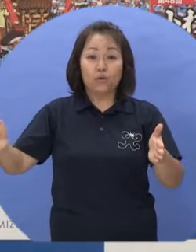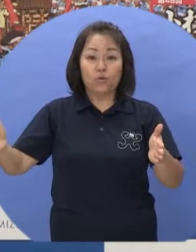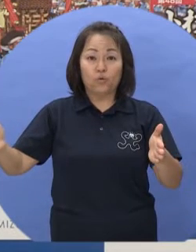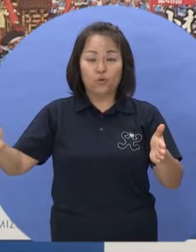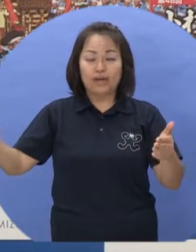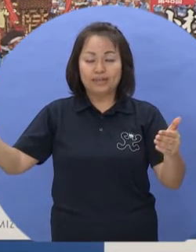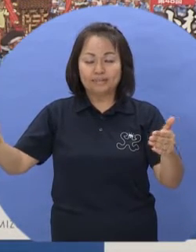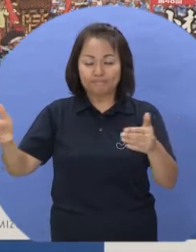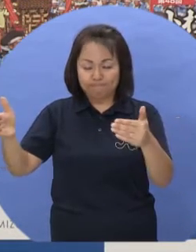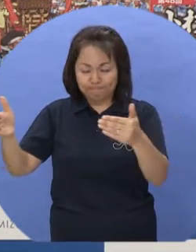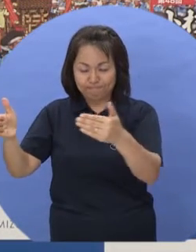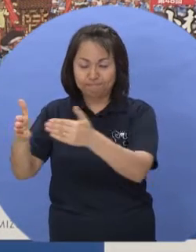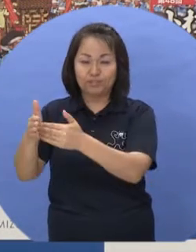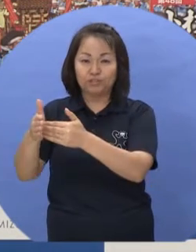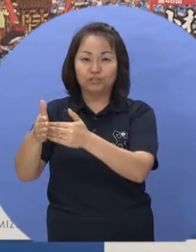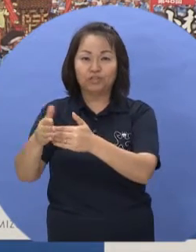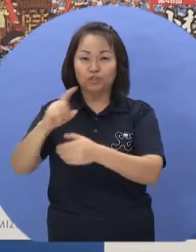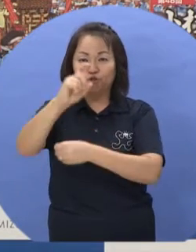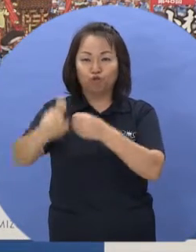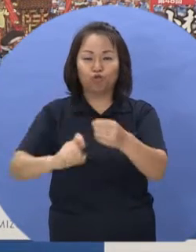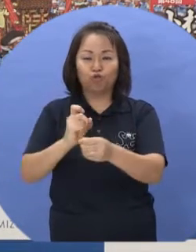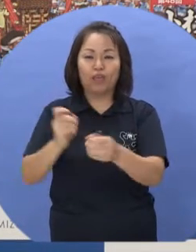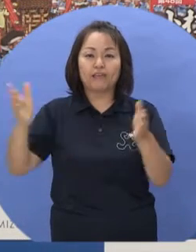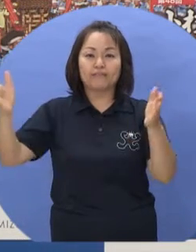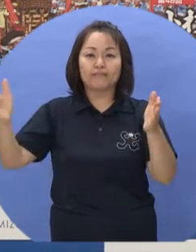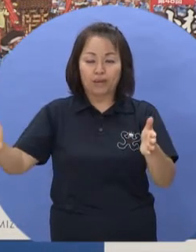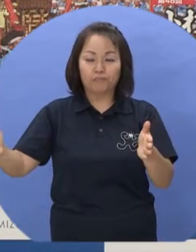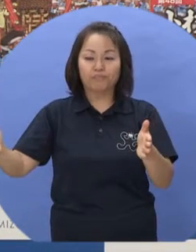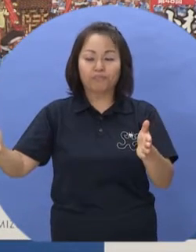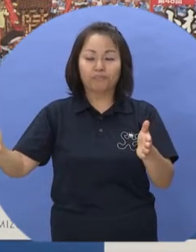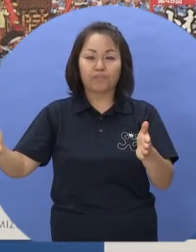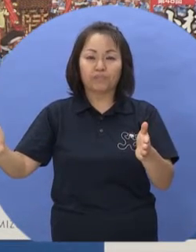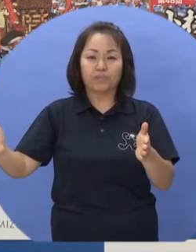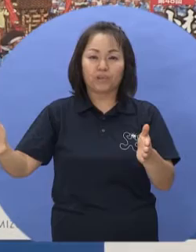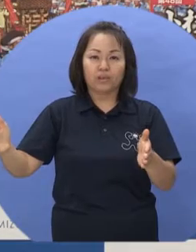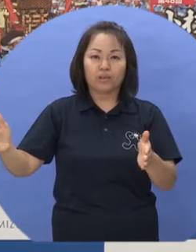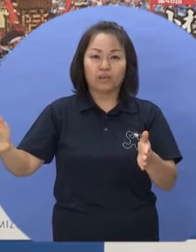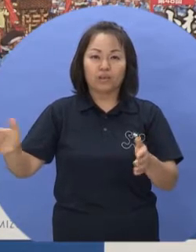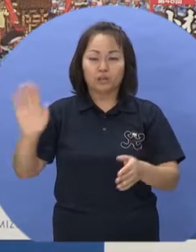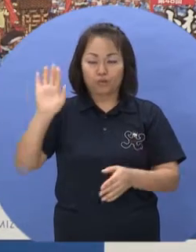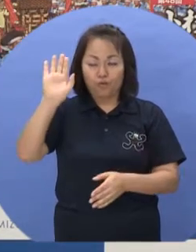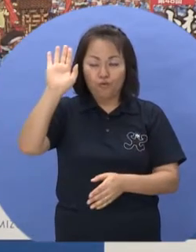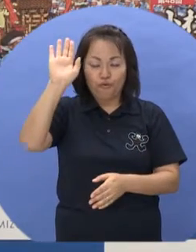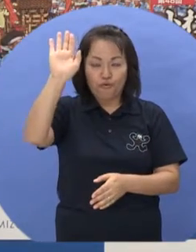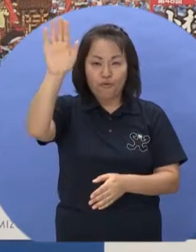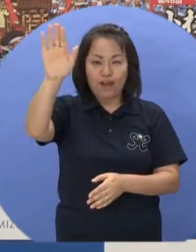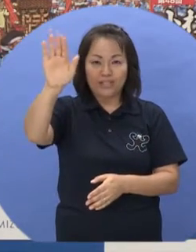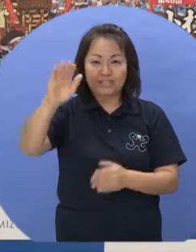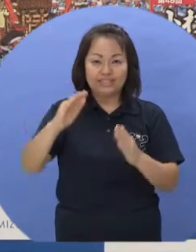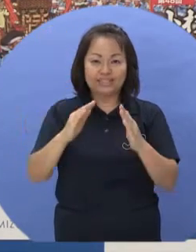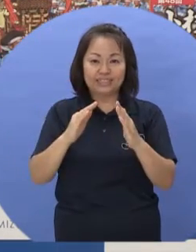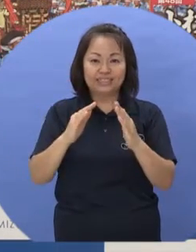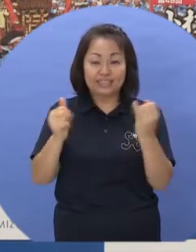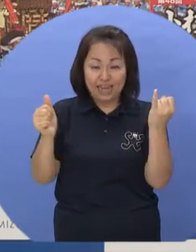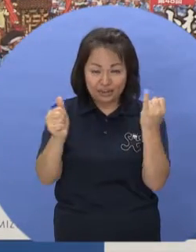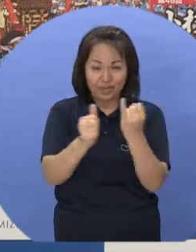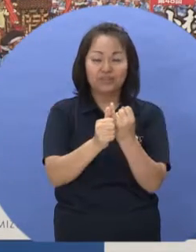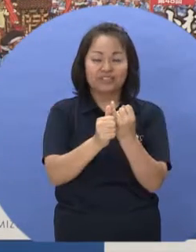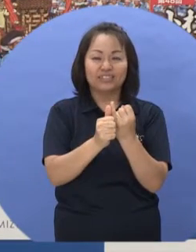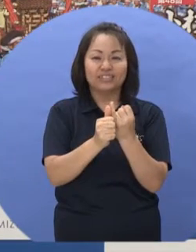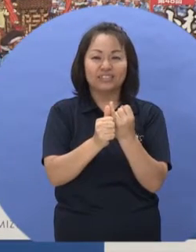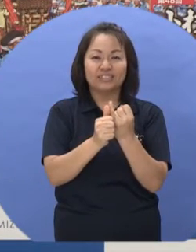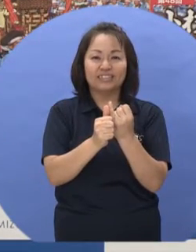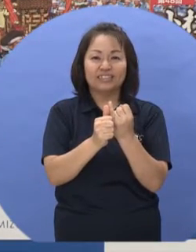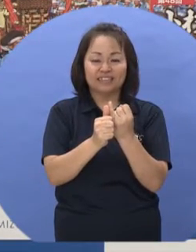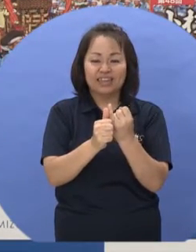年というふうにさせていただいております。この10年の間にですね、将来 ご家庭を持たれて、またの市